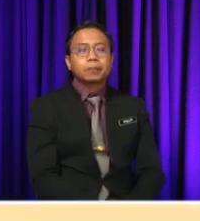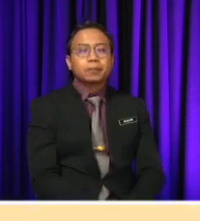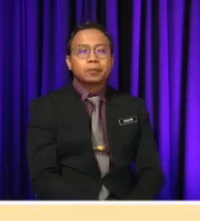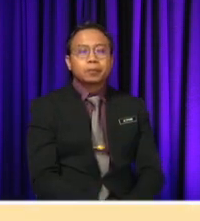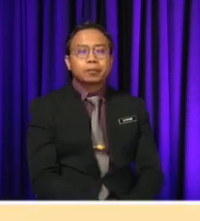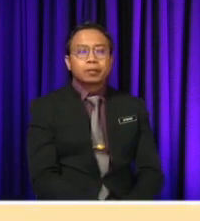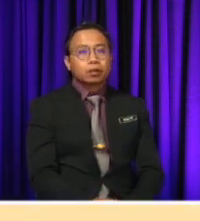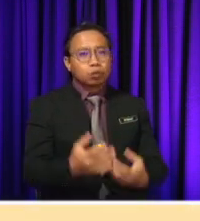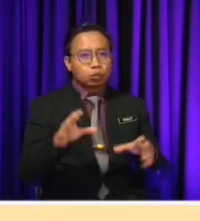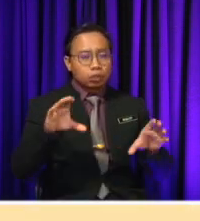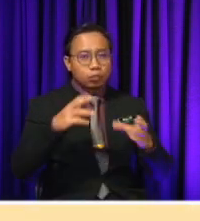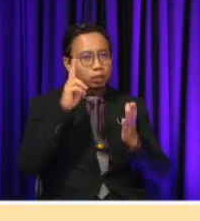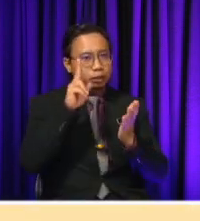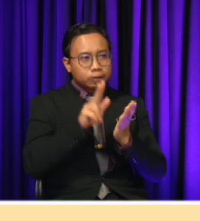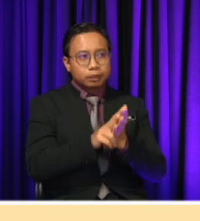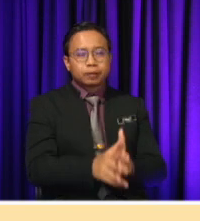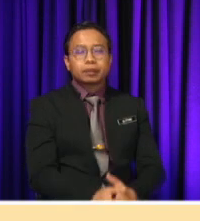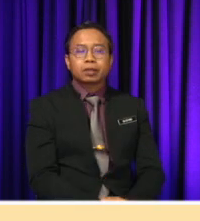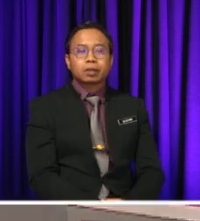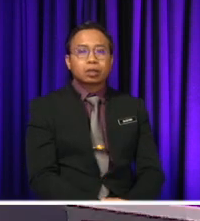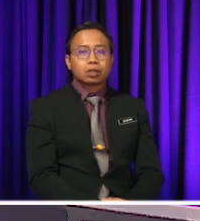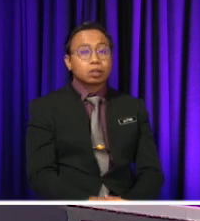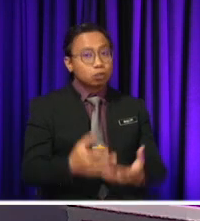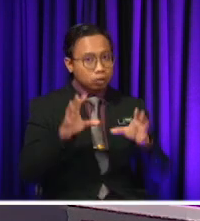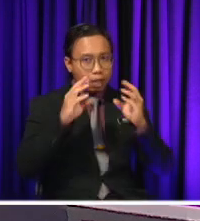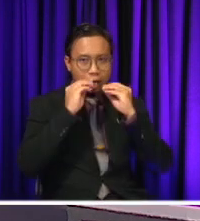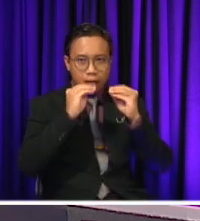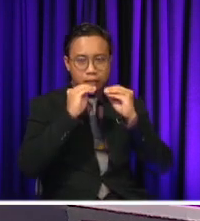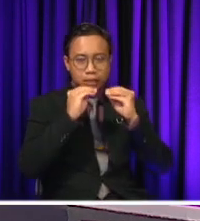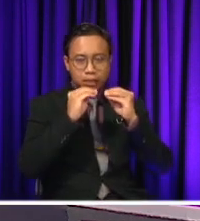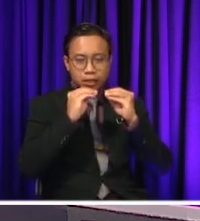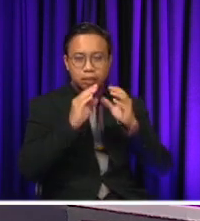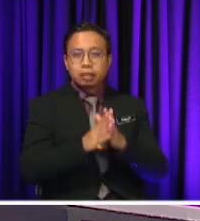kita dah buat pengesahan nih udah aja kan yang tadi